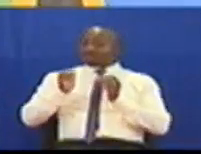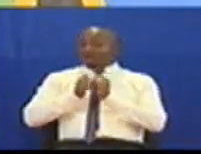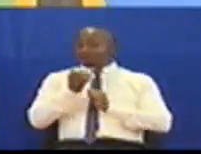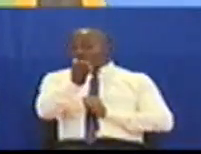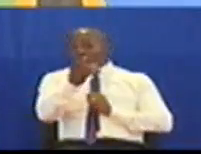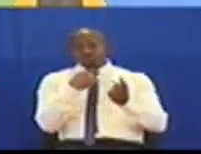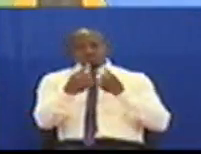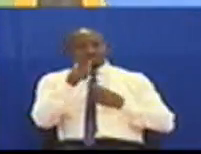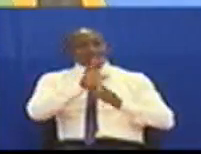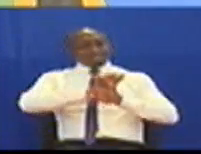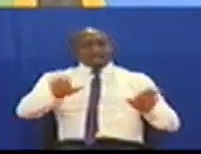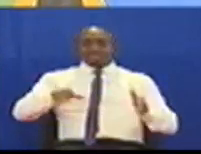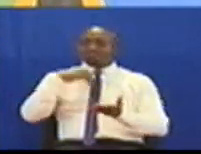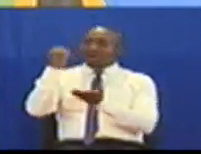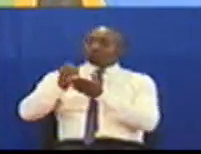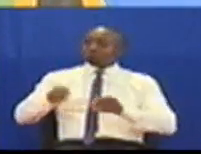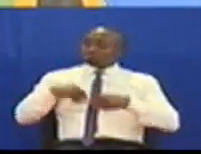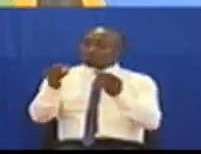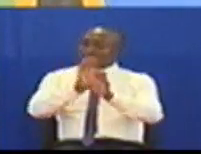anachokizungumza umeshakitolea tayari maamuzi,